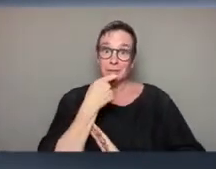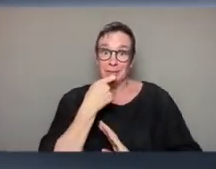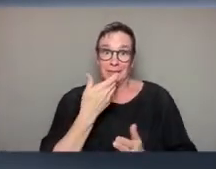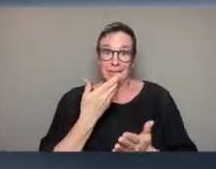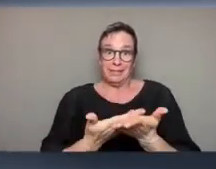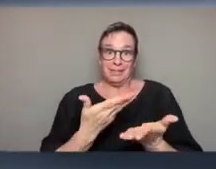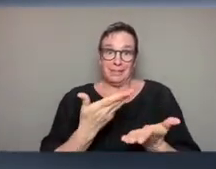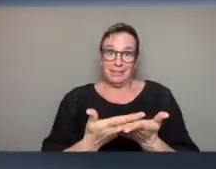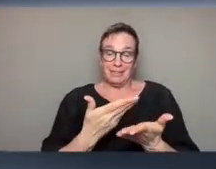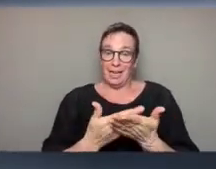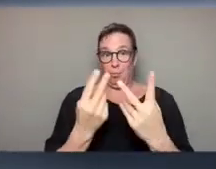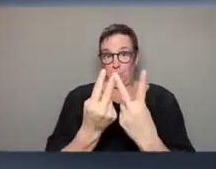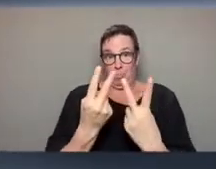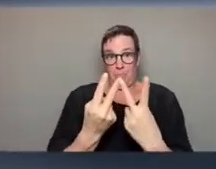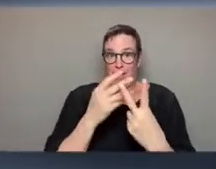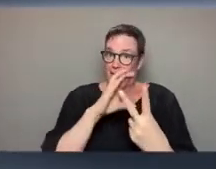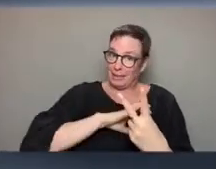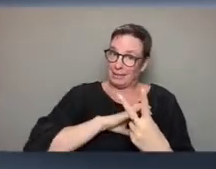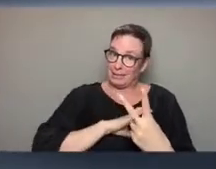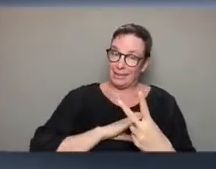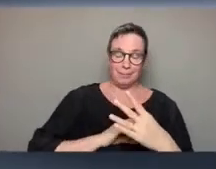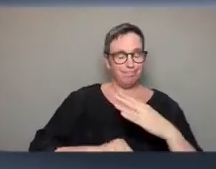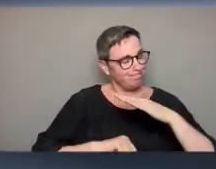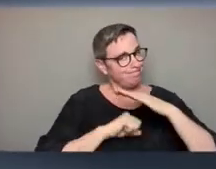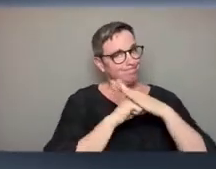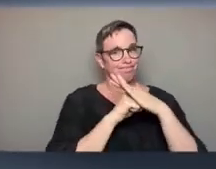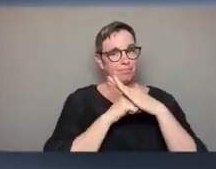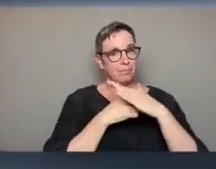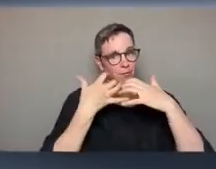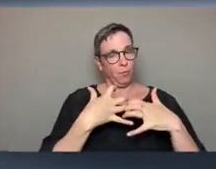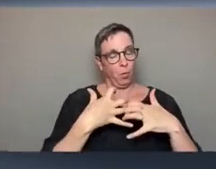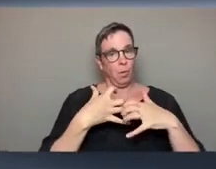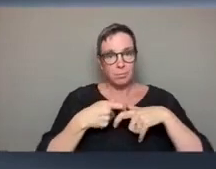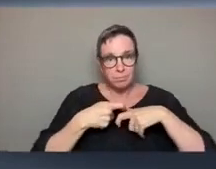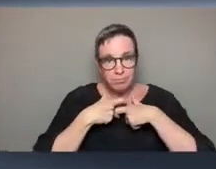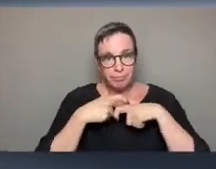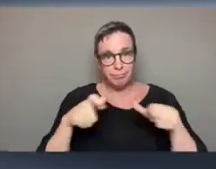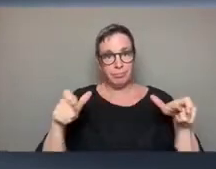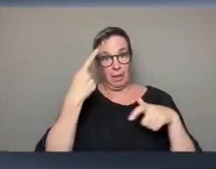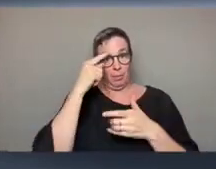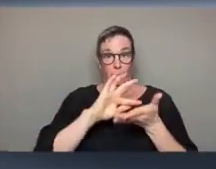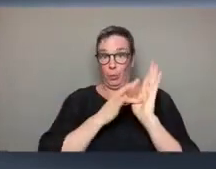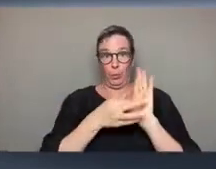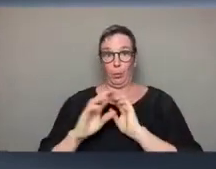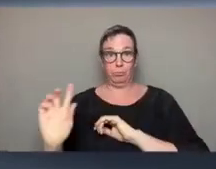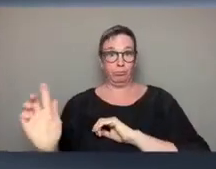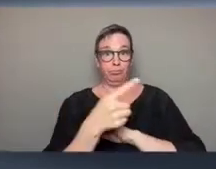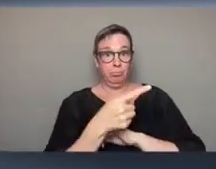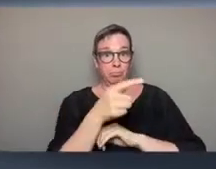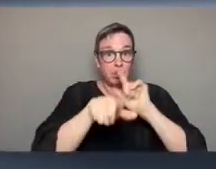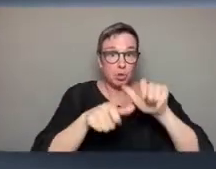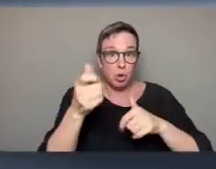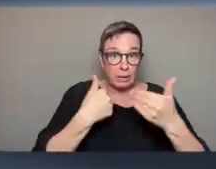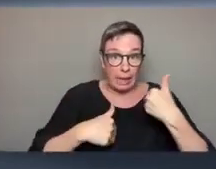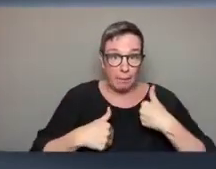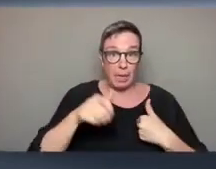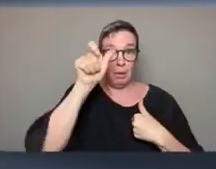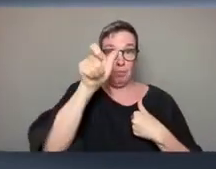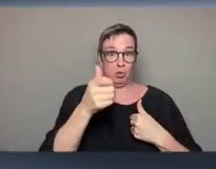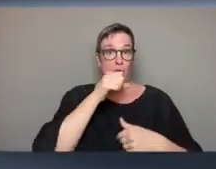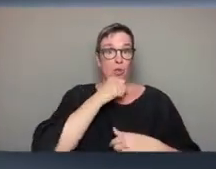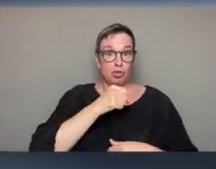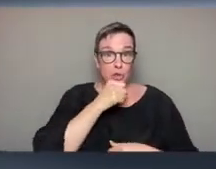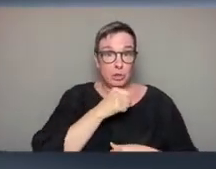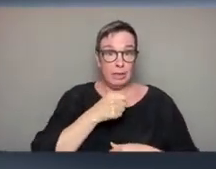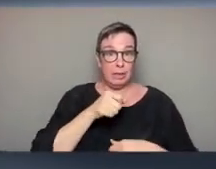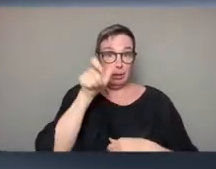rendre accessible, dans la mesure du possible, à tout le monde, que ce soit des personnes en situation de handicap, des personnes plus âgées ou des